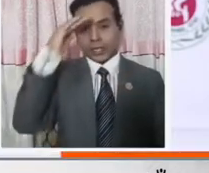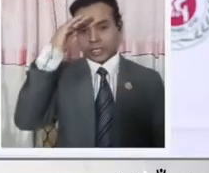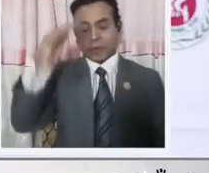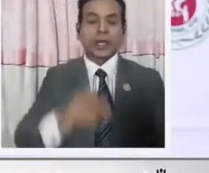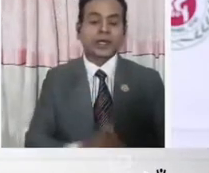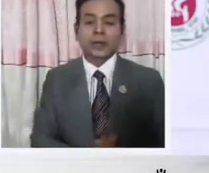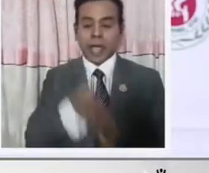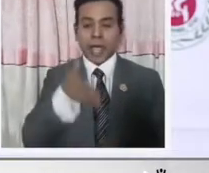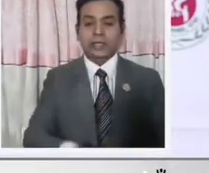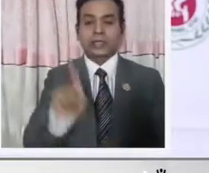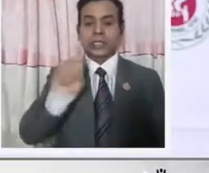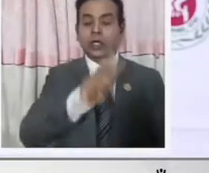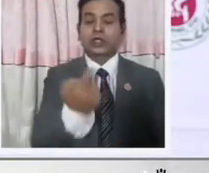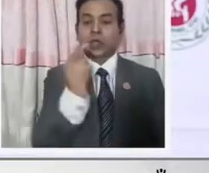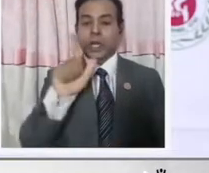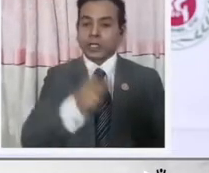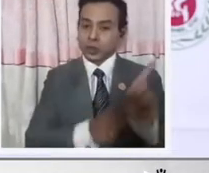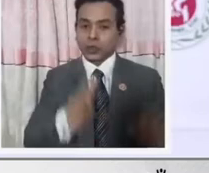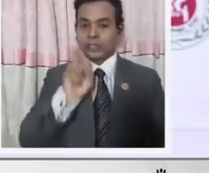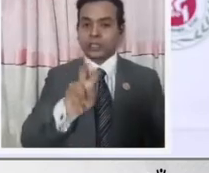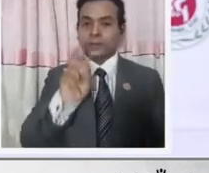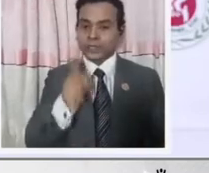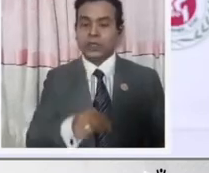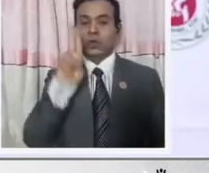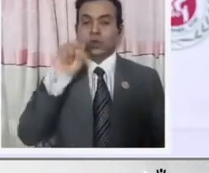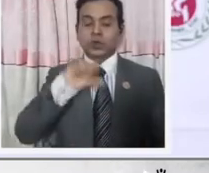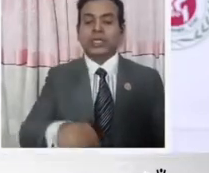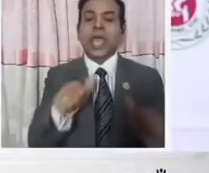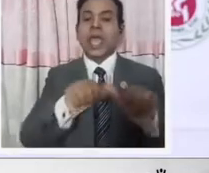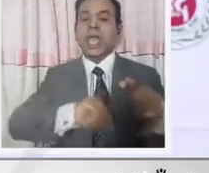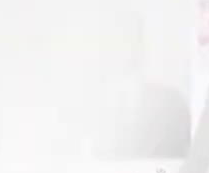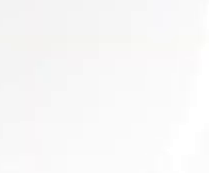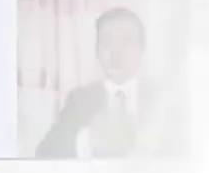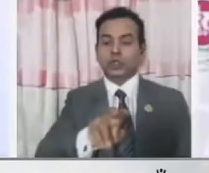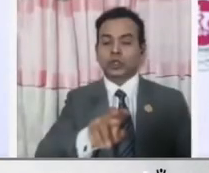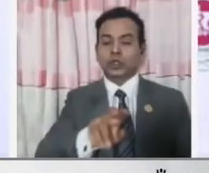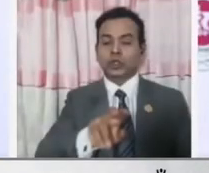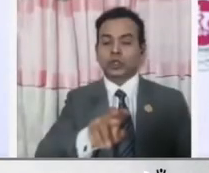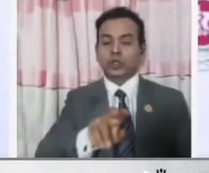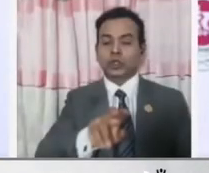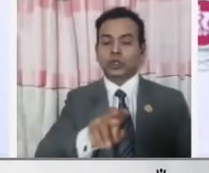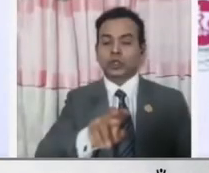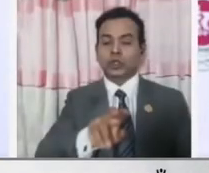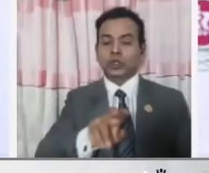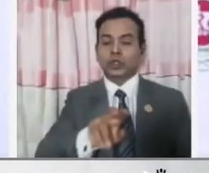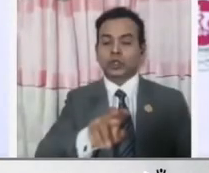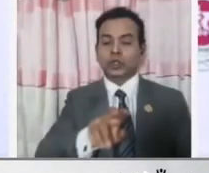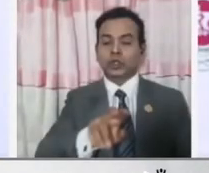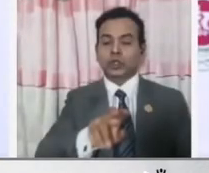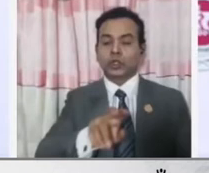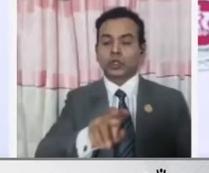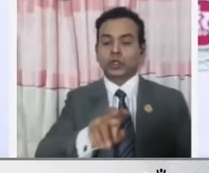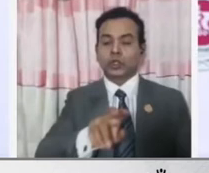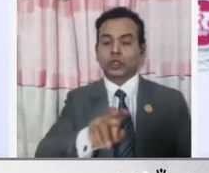করেন অধিদপ্তরের অতিরিক্ত মহাপরিচালক অধ্যাপক ডাক্তার নাসিমা সুলতানা। এ পর্যন্ত নমুনা পরীক্ষা হয়েছে